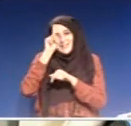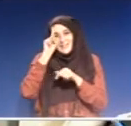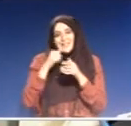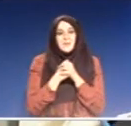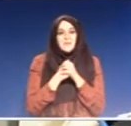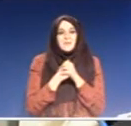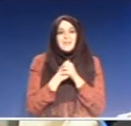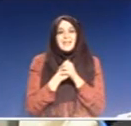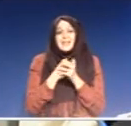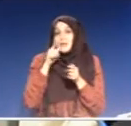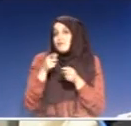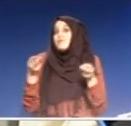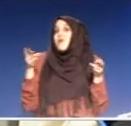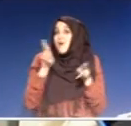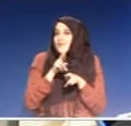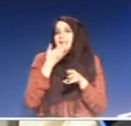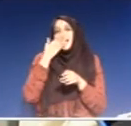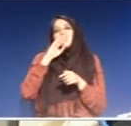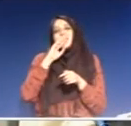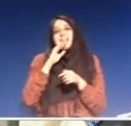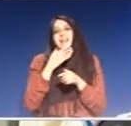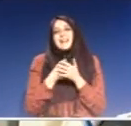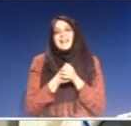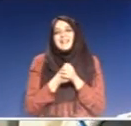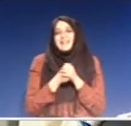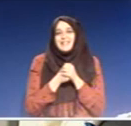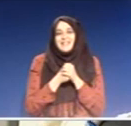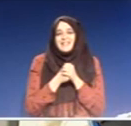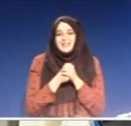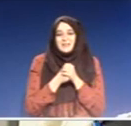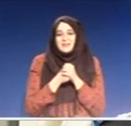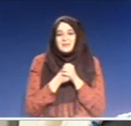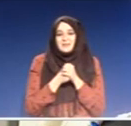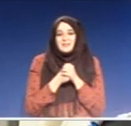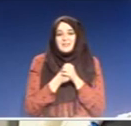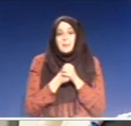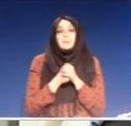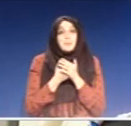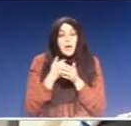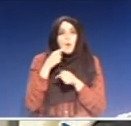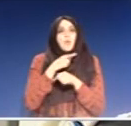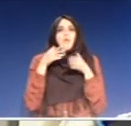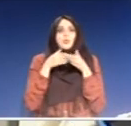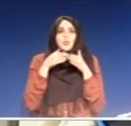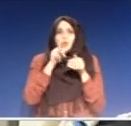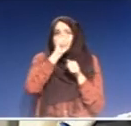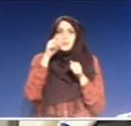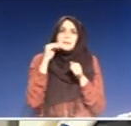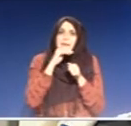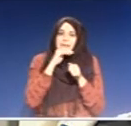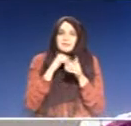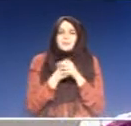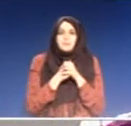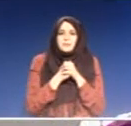وقد عدتم وتكلمنا معكم والحمد لله. ان شاء الله، مرحبا مرحبا. والله انا حبيت اطرح سؤال بعجاله. الذي